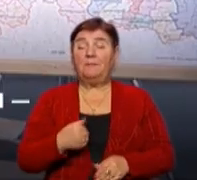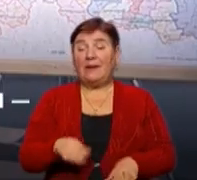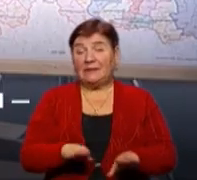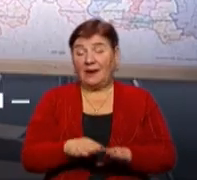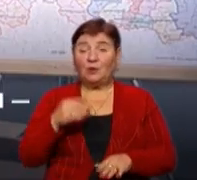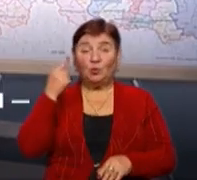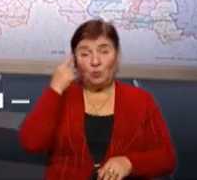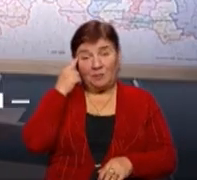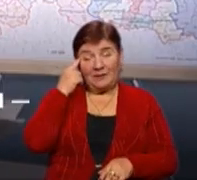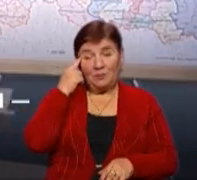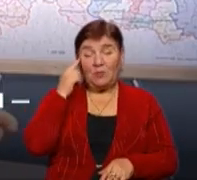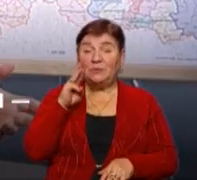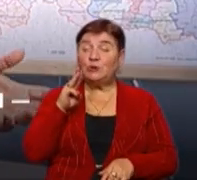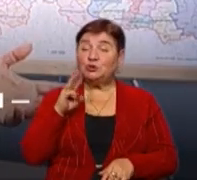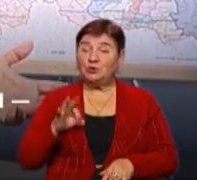так думаємо, що